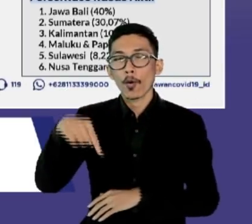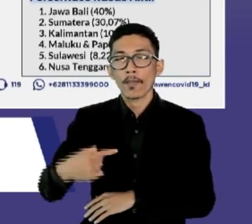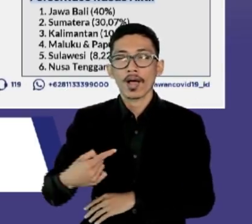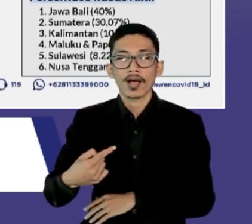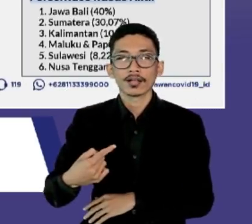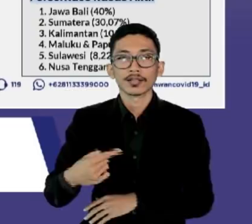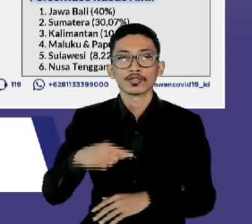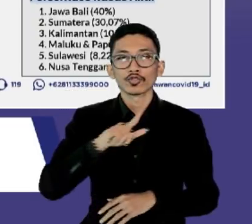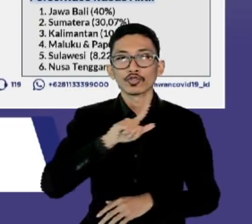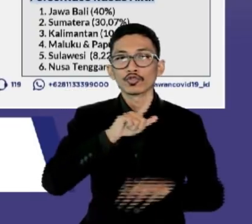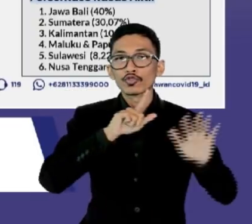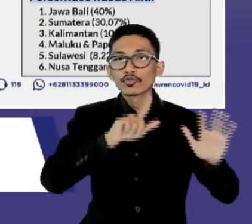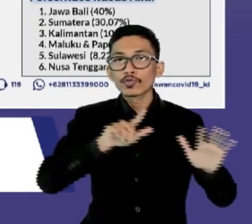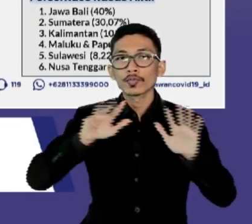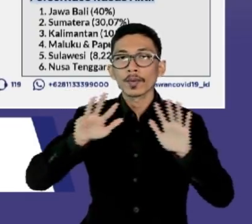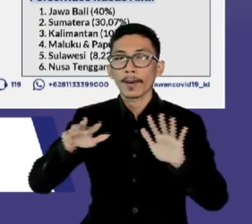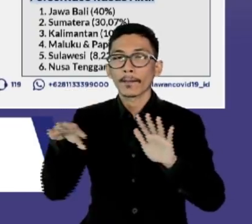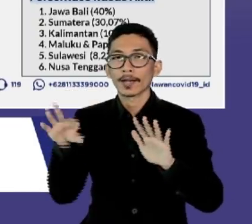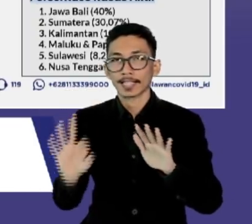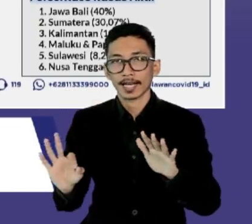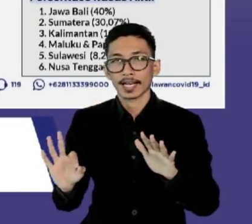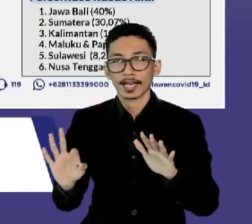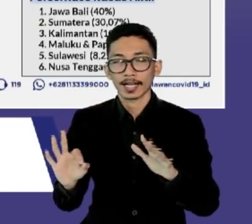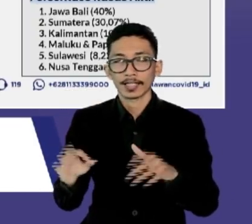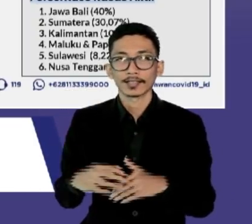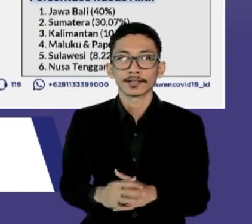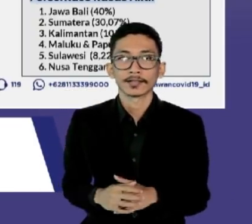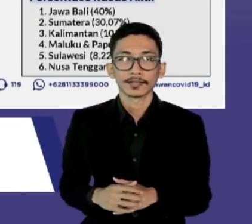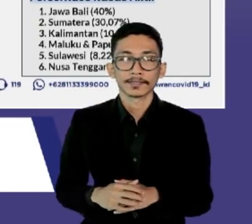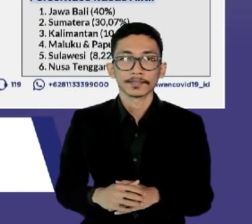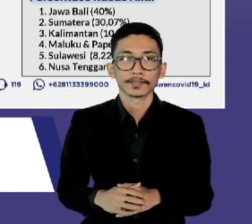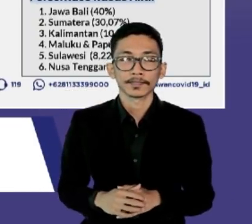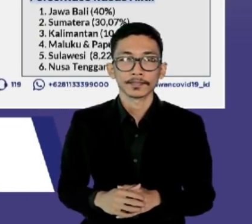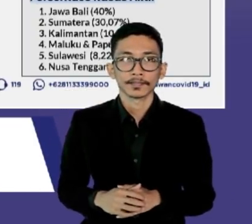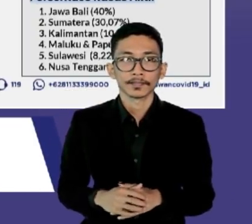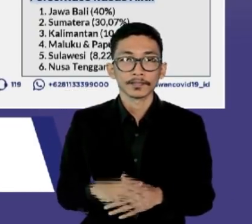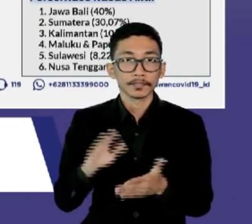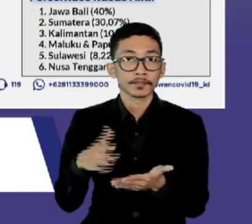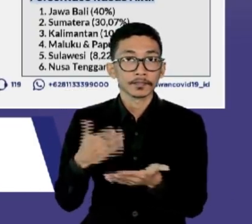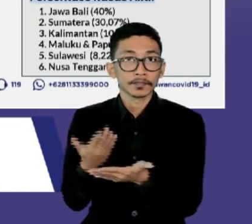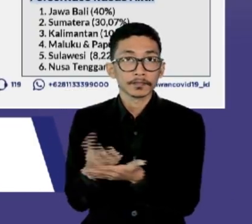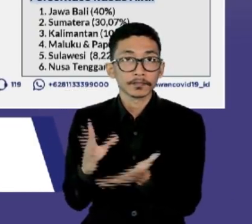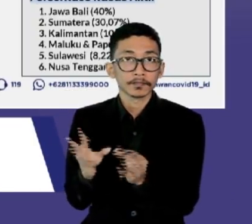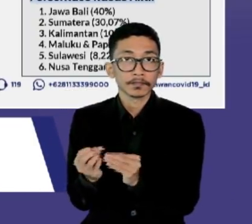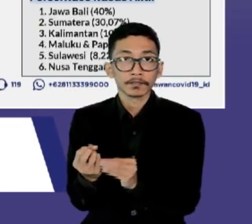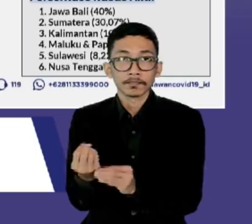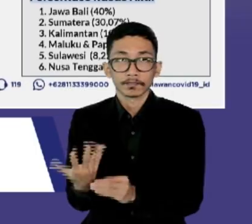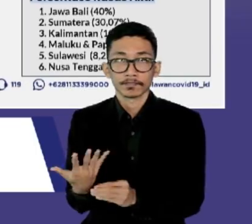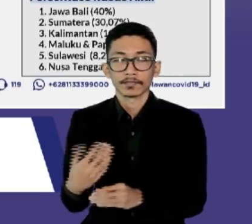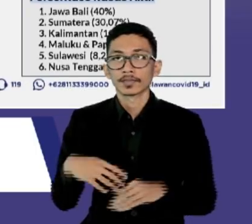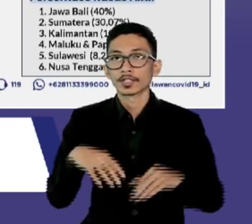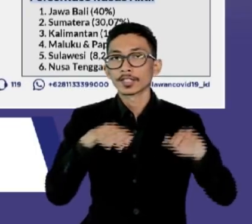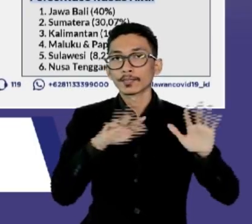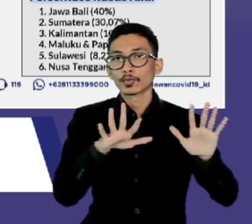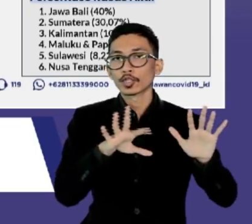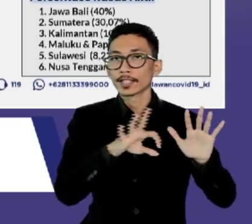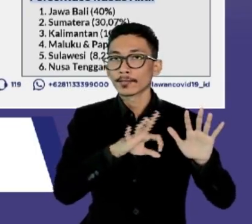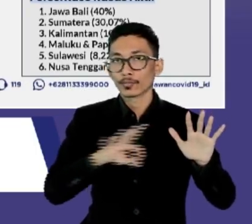91,79% dari total kasus positif. Sedangkan kematiannya sebanyak 10.395